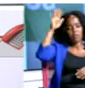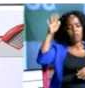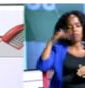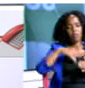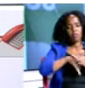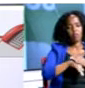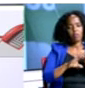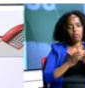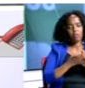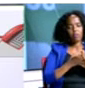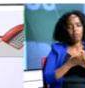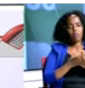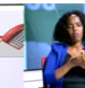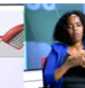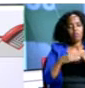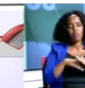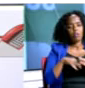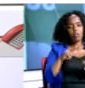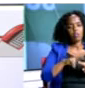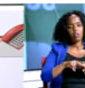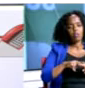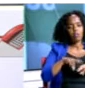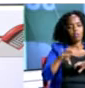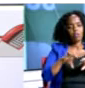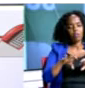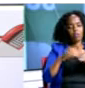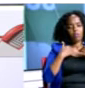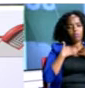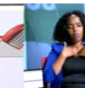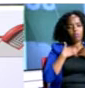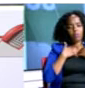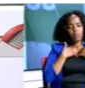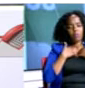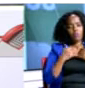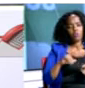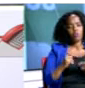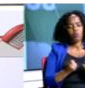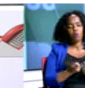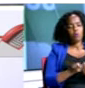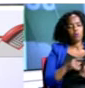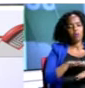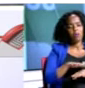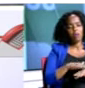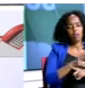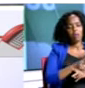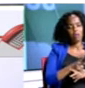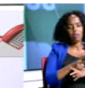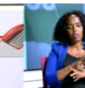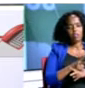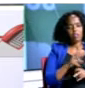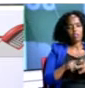isolat tanit kesan tanggungit kanjuru. Mhm. Guia meka, ia mera egaliti. Guia